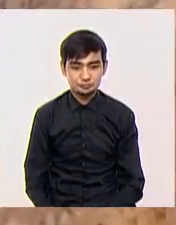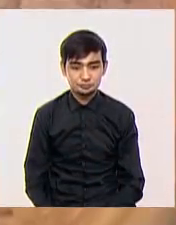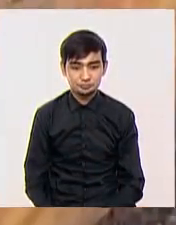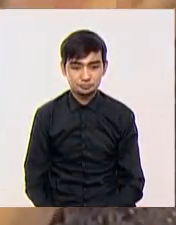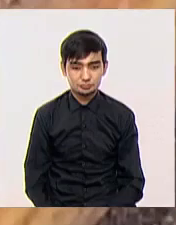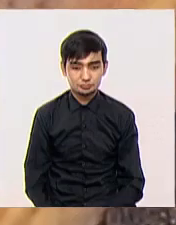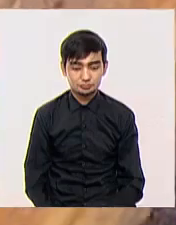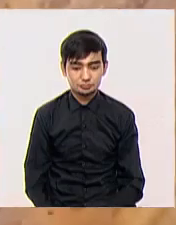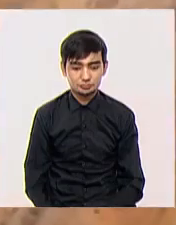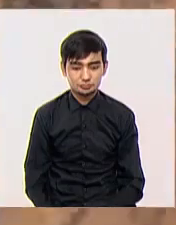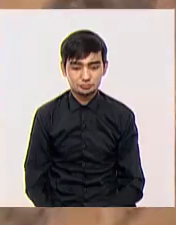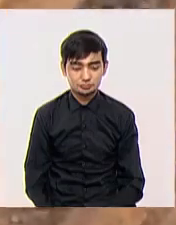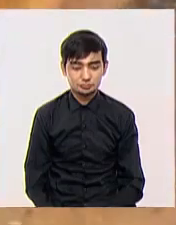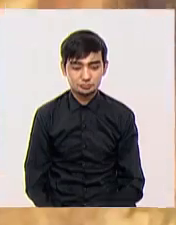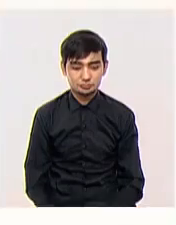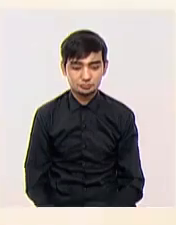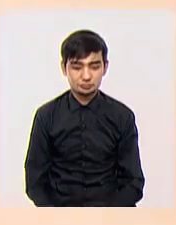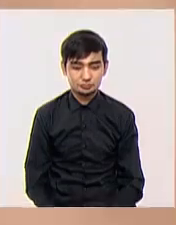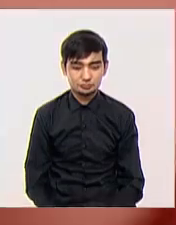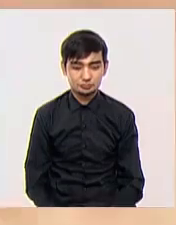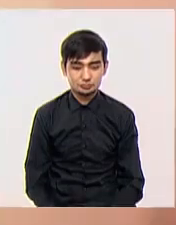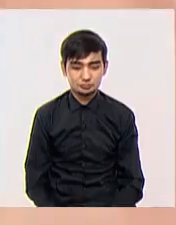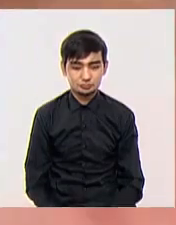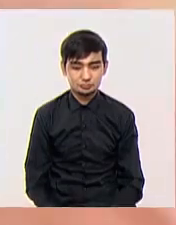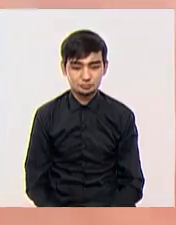Смотрим. Вот чем мы дышим.